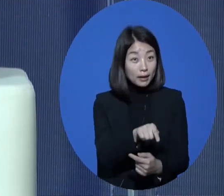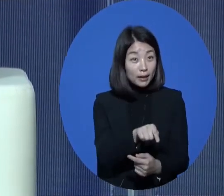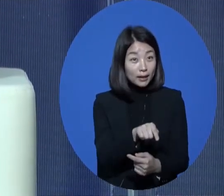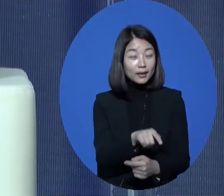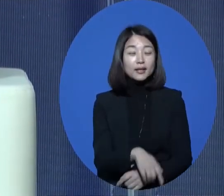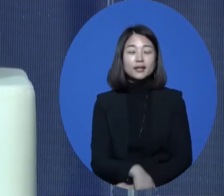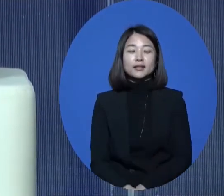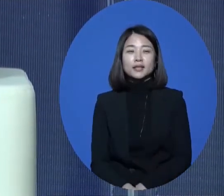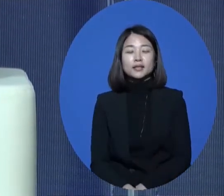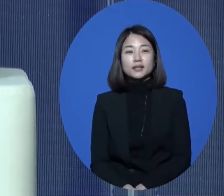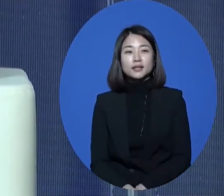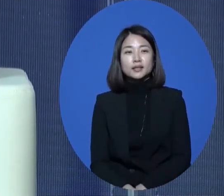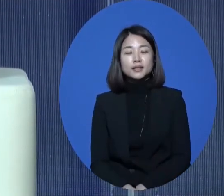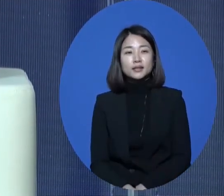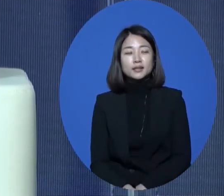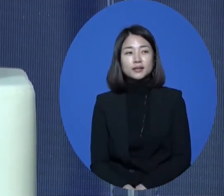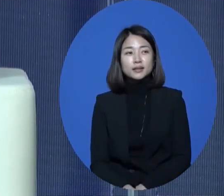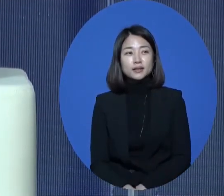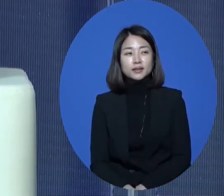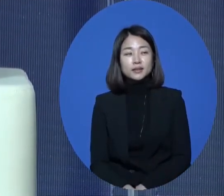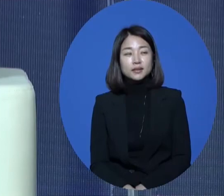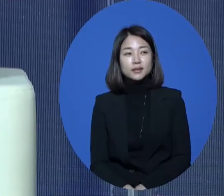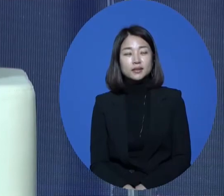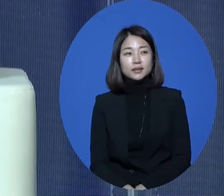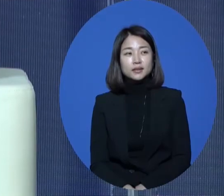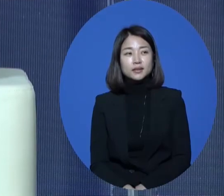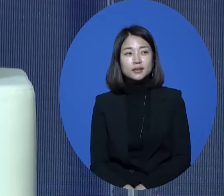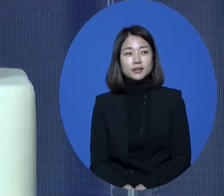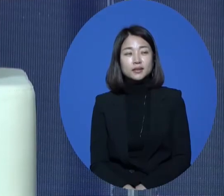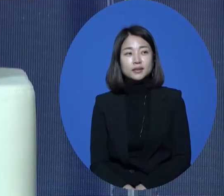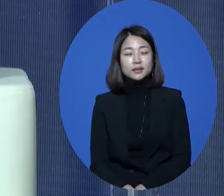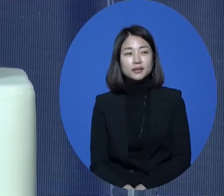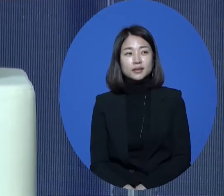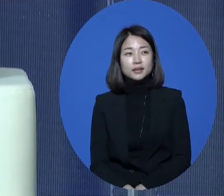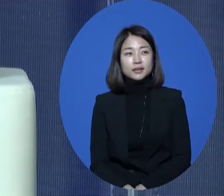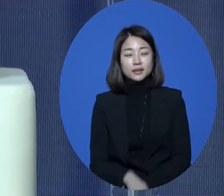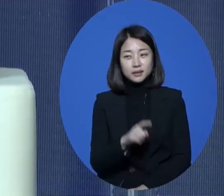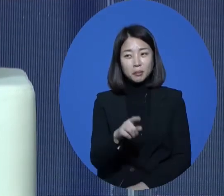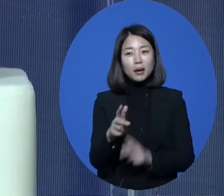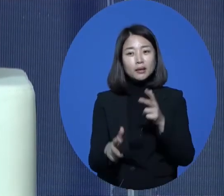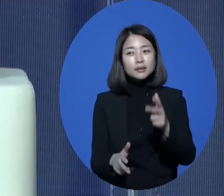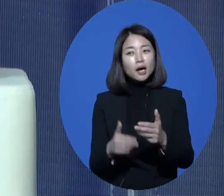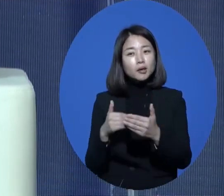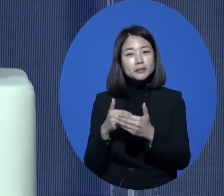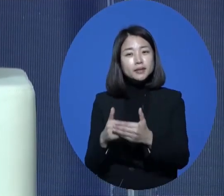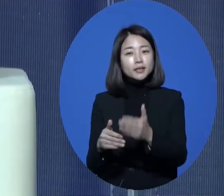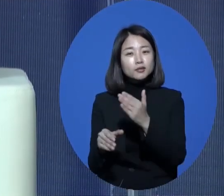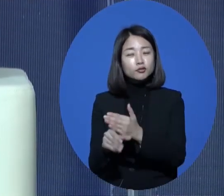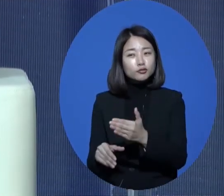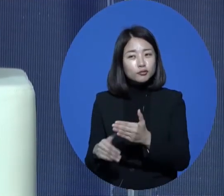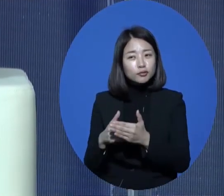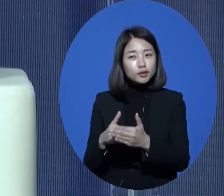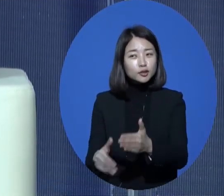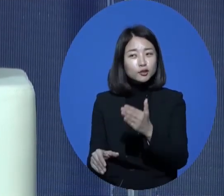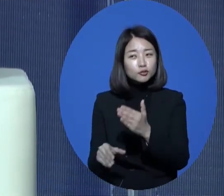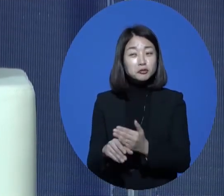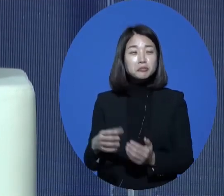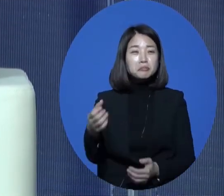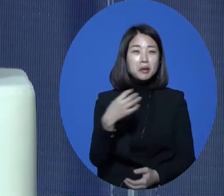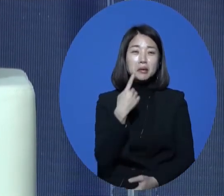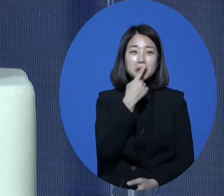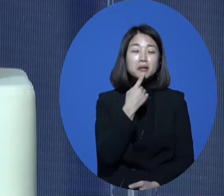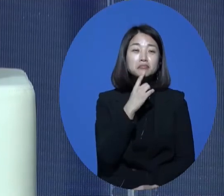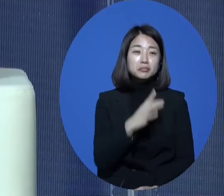관리와 관련한 체계를 만드는 그런 사업을 진행 중이라고 저희가 확인을